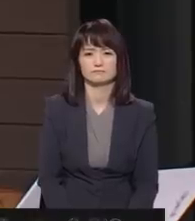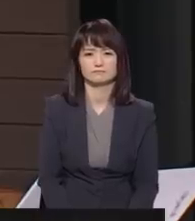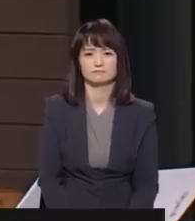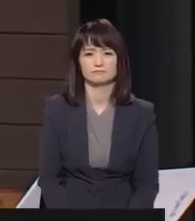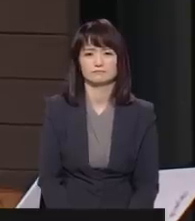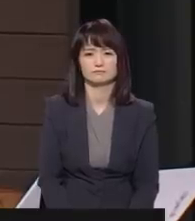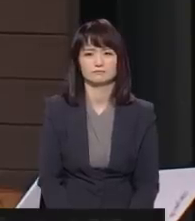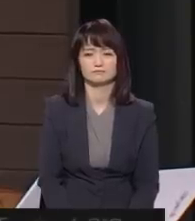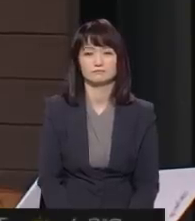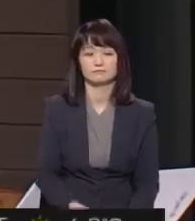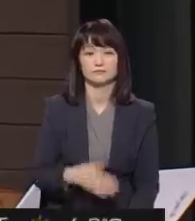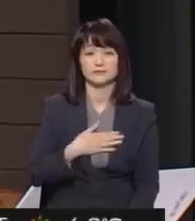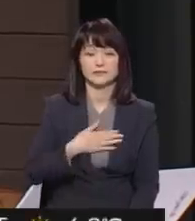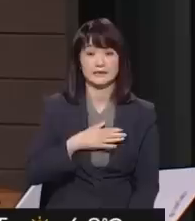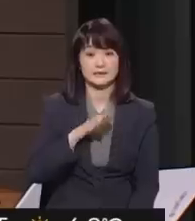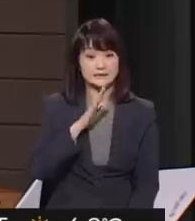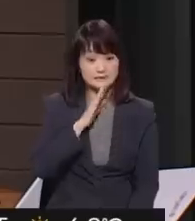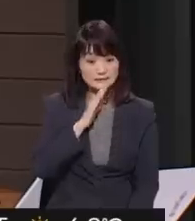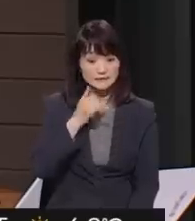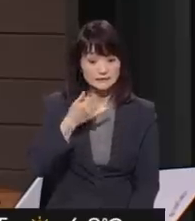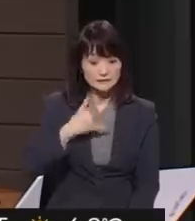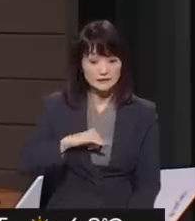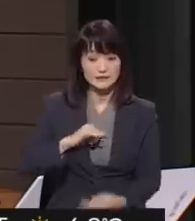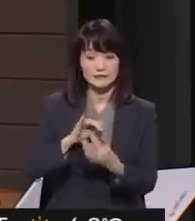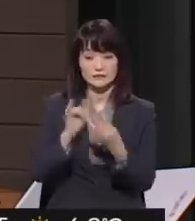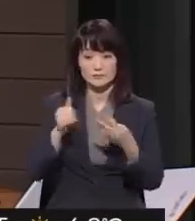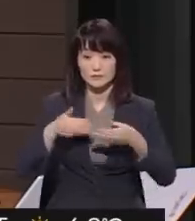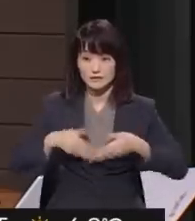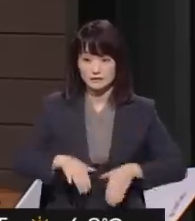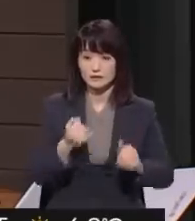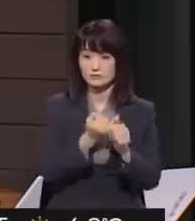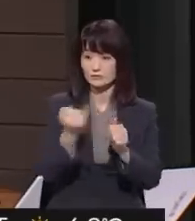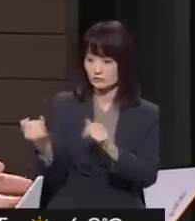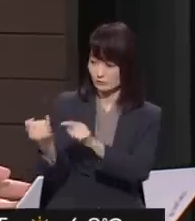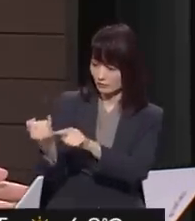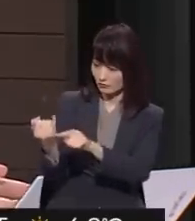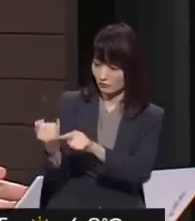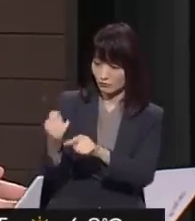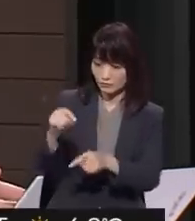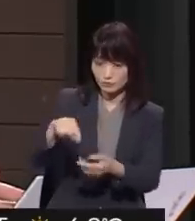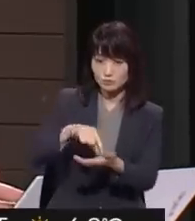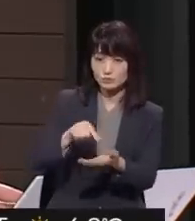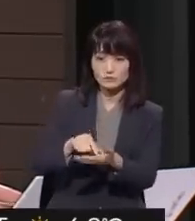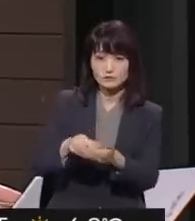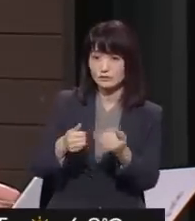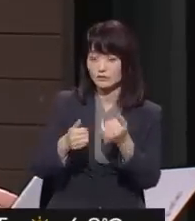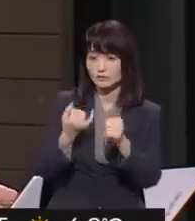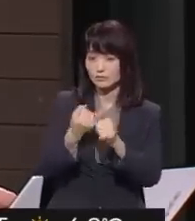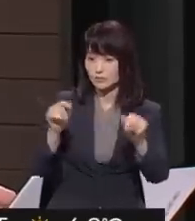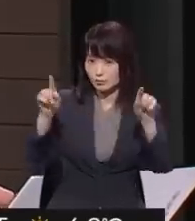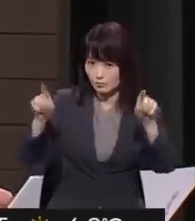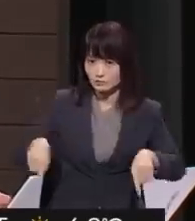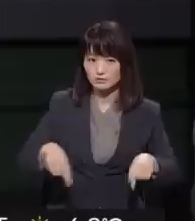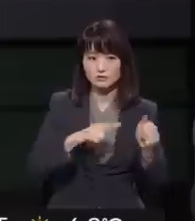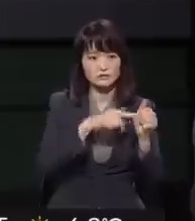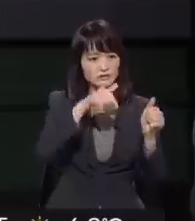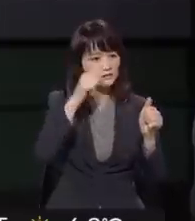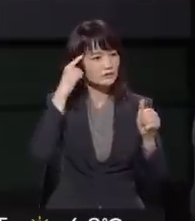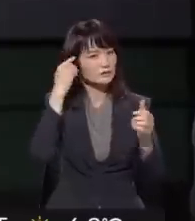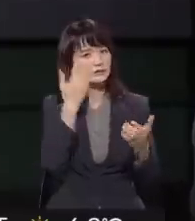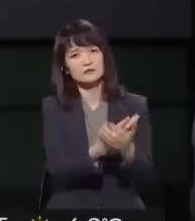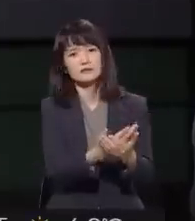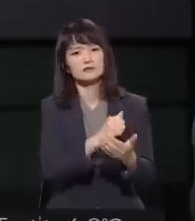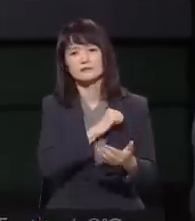친 자녀 셋을 낳은 부인이라도이 정도 됐으면 당연히 이혼해야죠네 전시도 충격을 좀 크게 받았고 이제 더